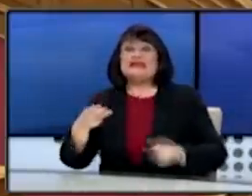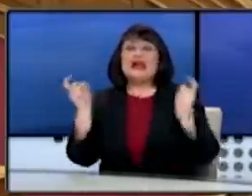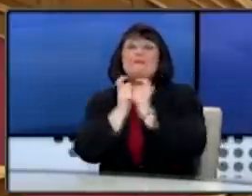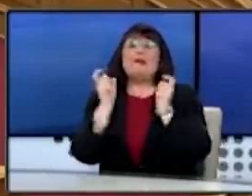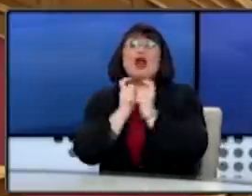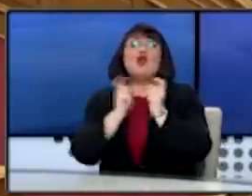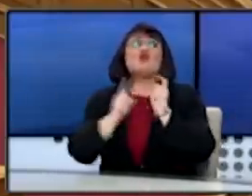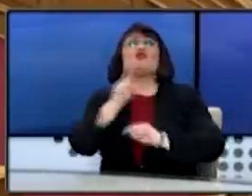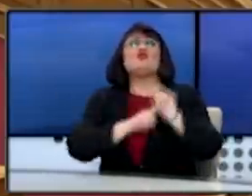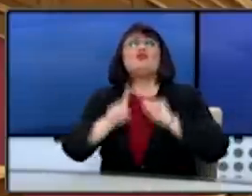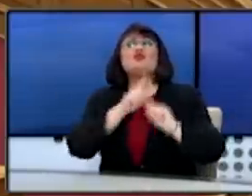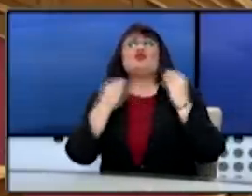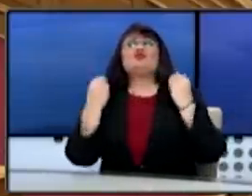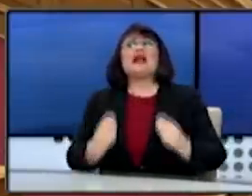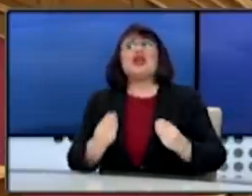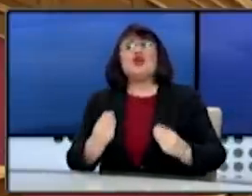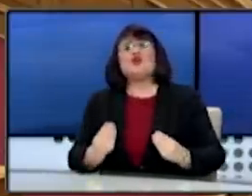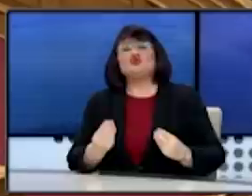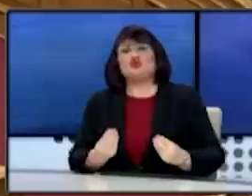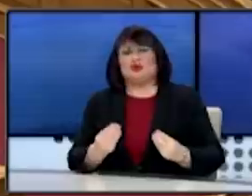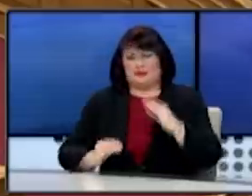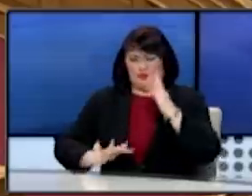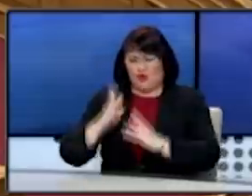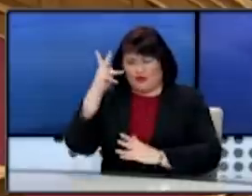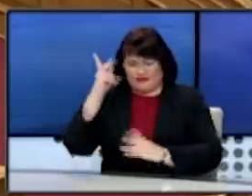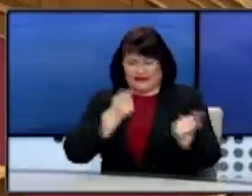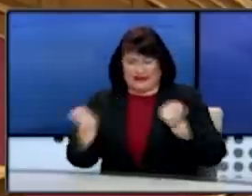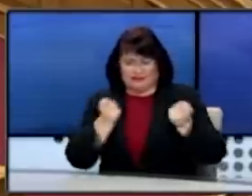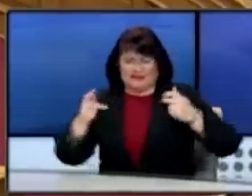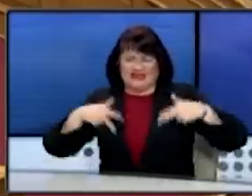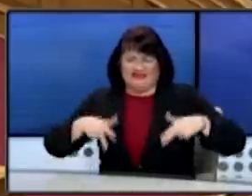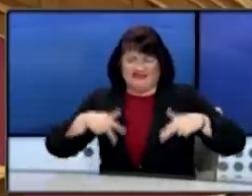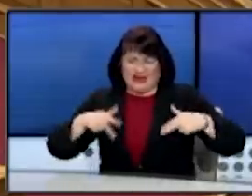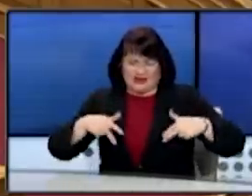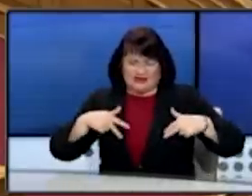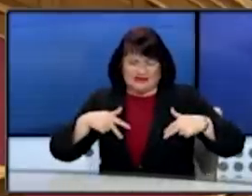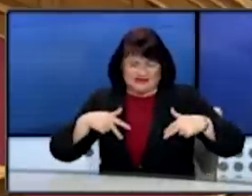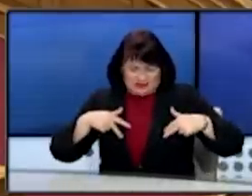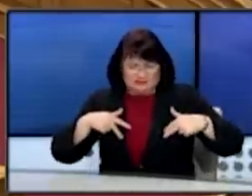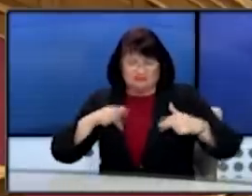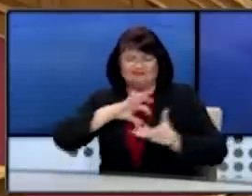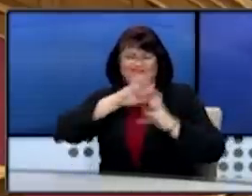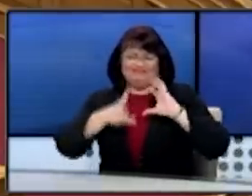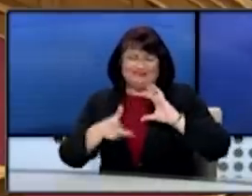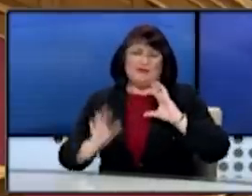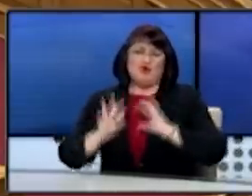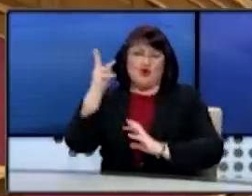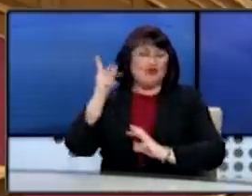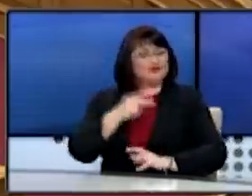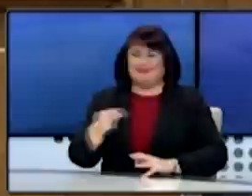για το ποιος είναι ο καλύτερος εκφραστής της προοδευτικής διακυβέρνησης, κακοποιώντας την έννοια της